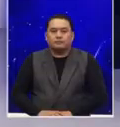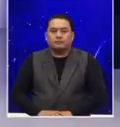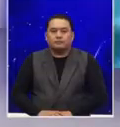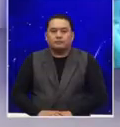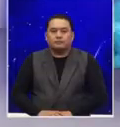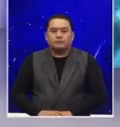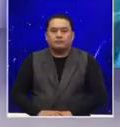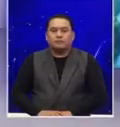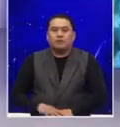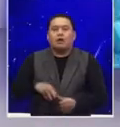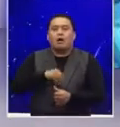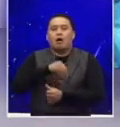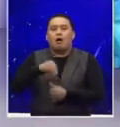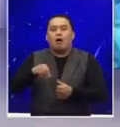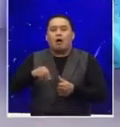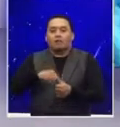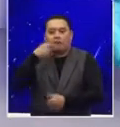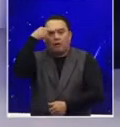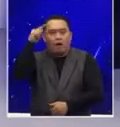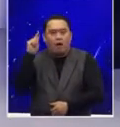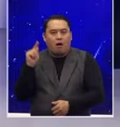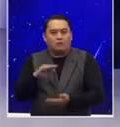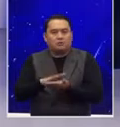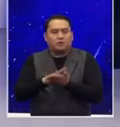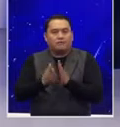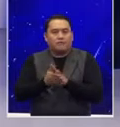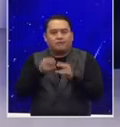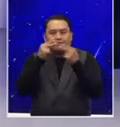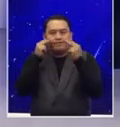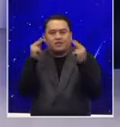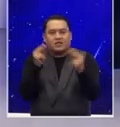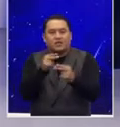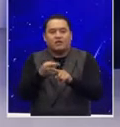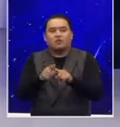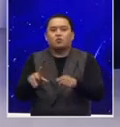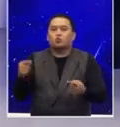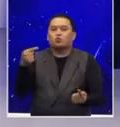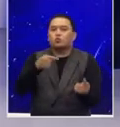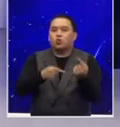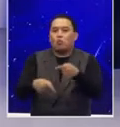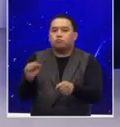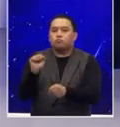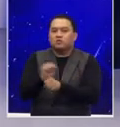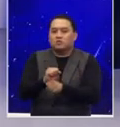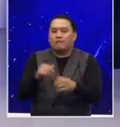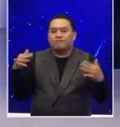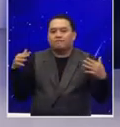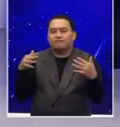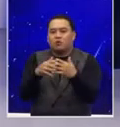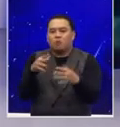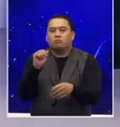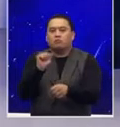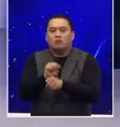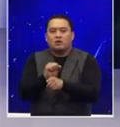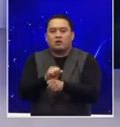Баку и Ереван обвиняют друг друга в несоблюдении перемирия. В очередной раз нарушен режим гуманитарного прекращения огня.